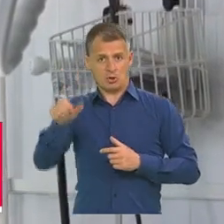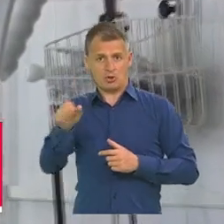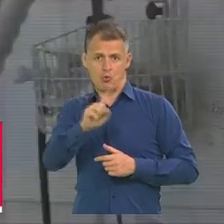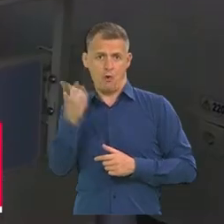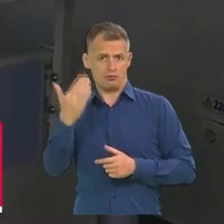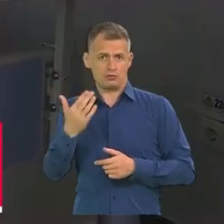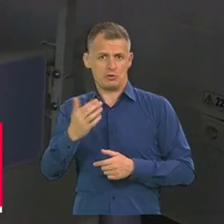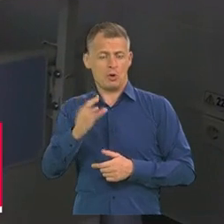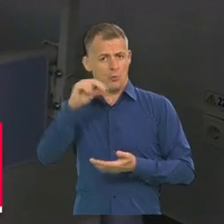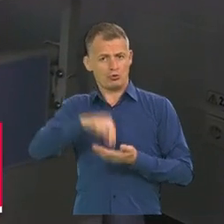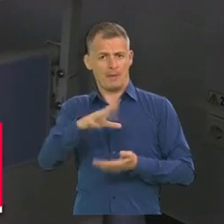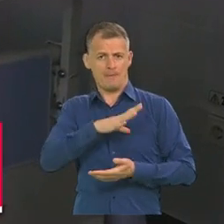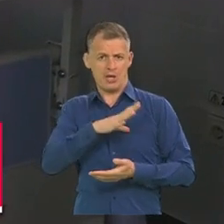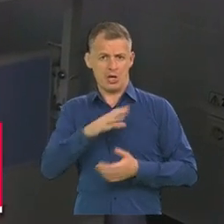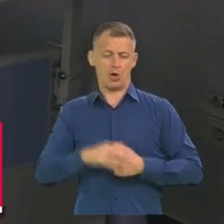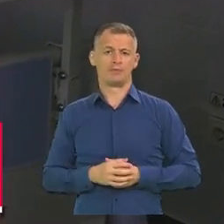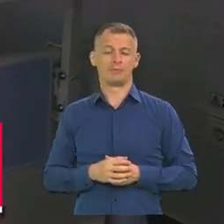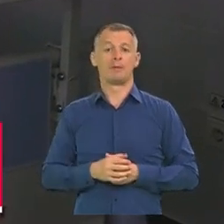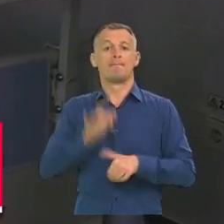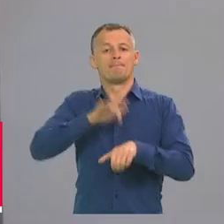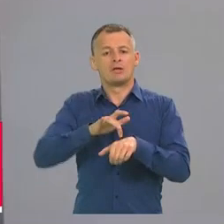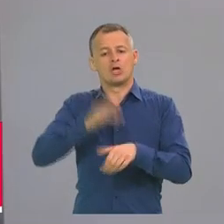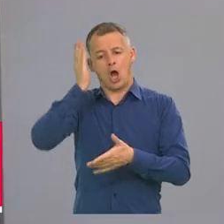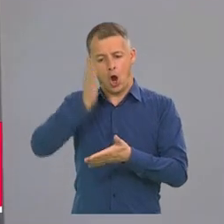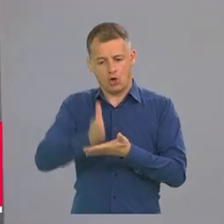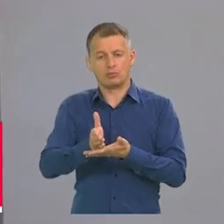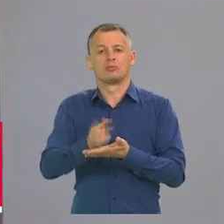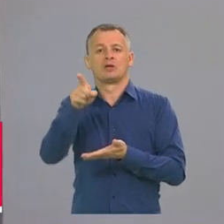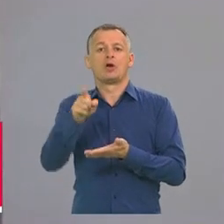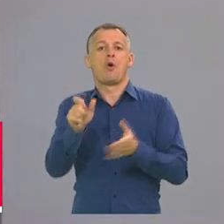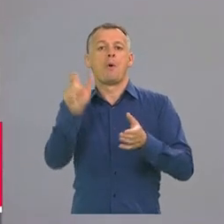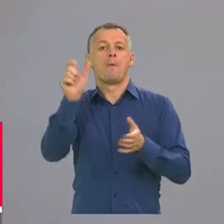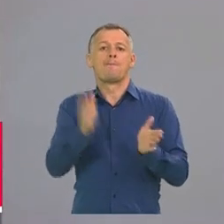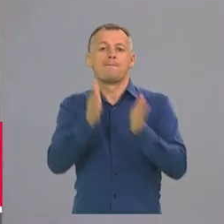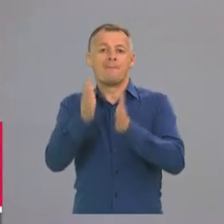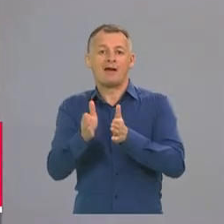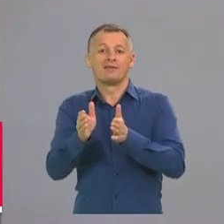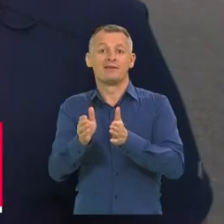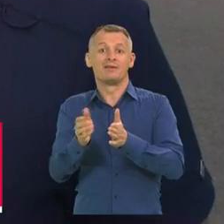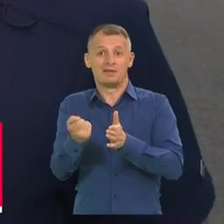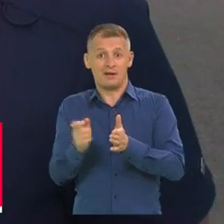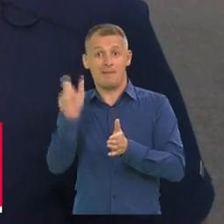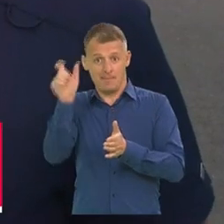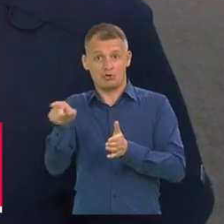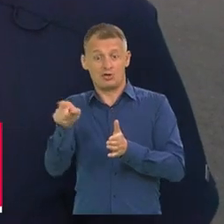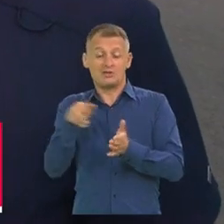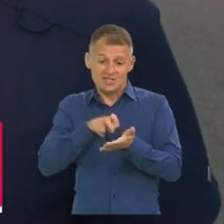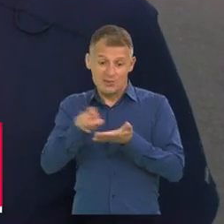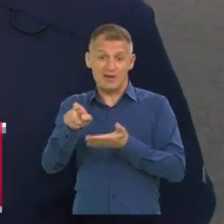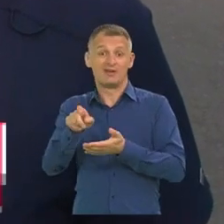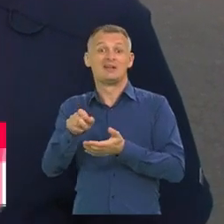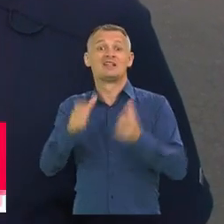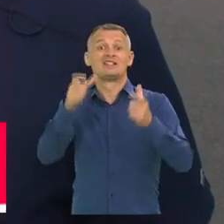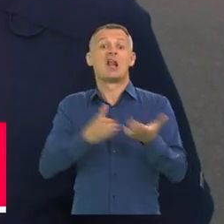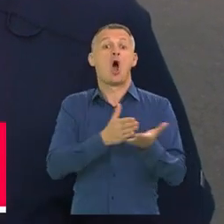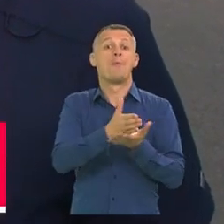pericol. Odată ajunse la spital, medicii au hotărât ca o parte dintre persoanele rănite să meargă direct în sala de operație. Majoritatea sunt cu traumatisme